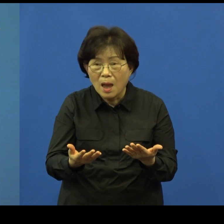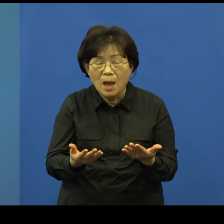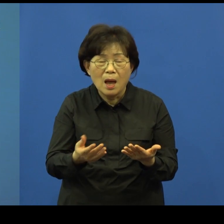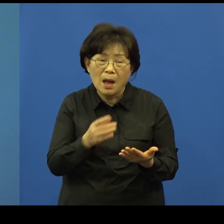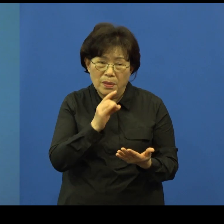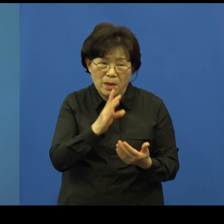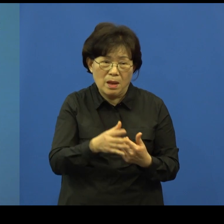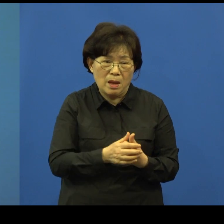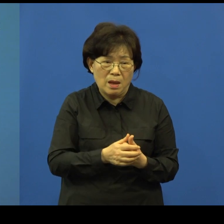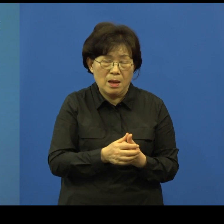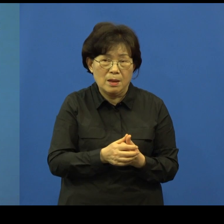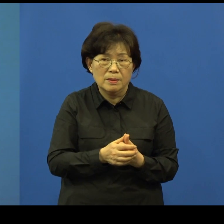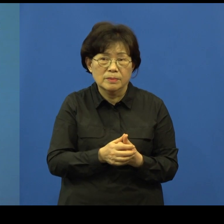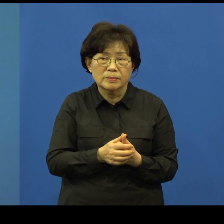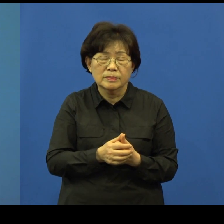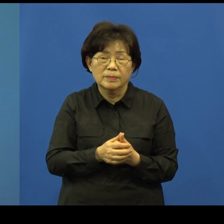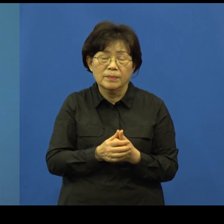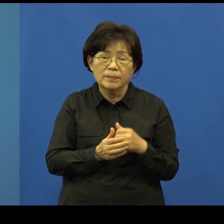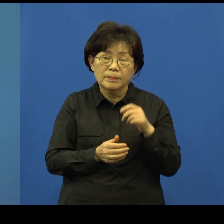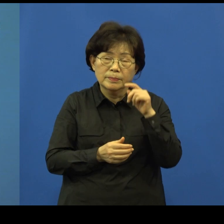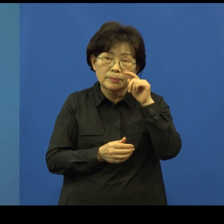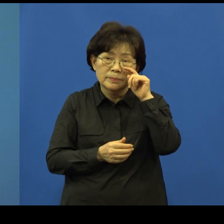여러분, 이게 자기에게 얘기하는 거죠.